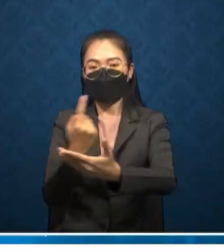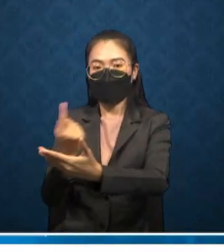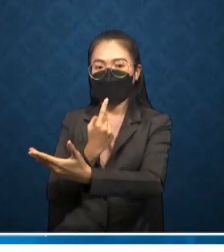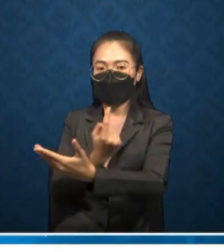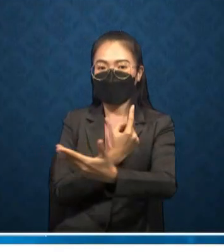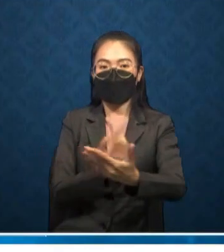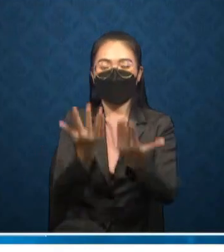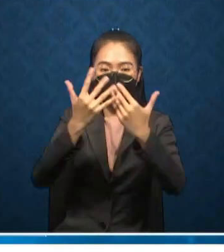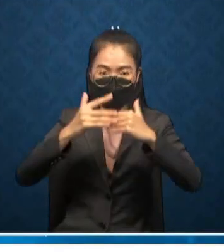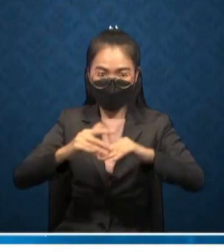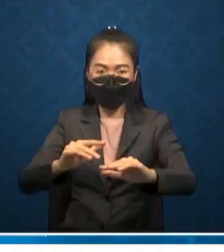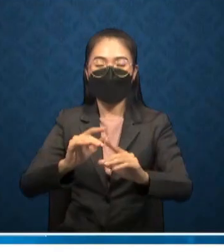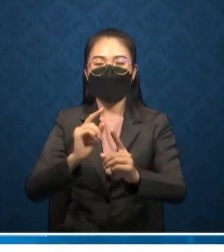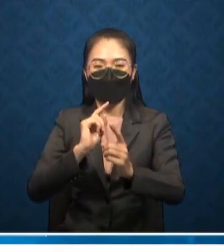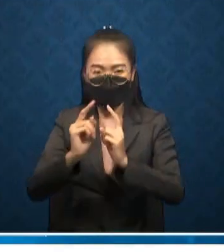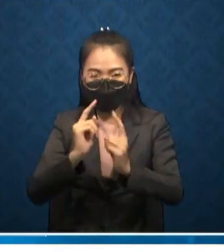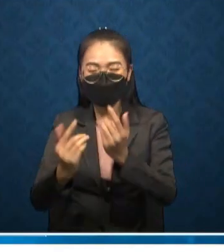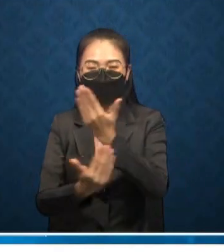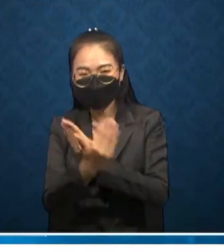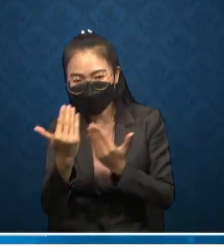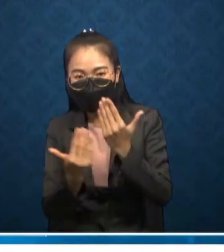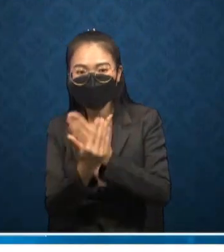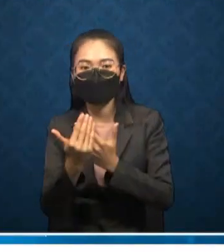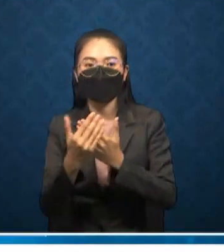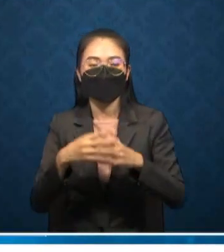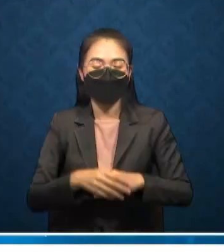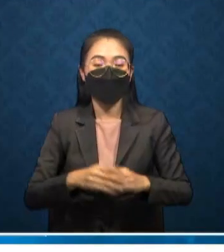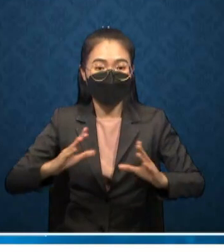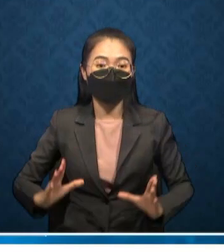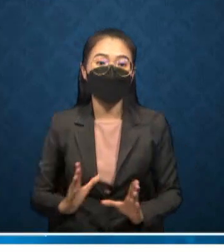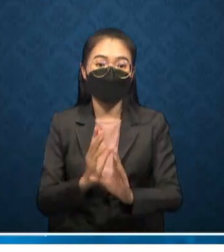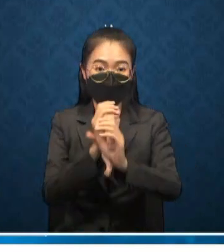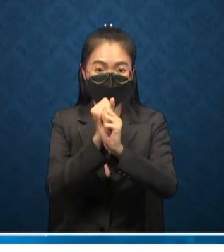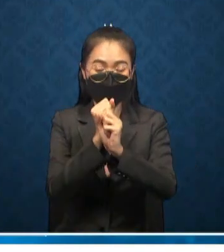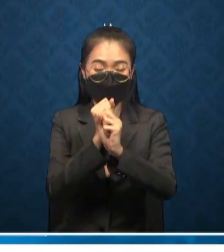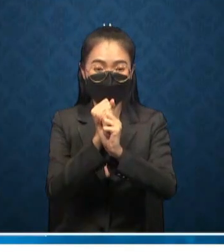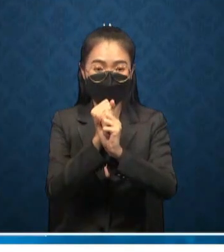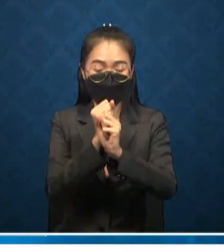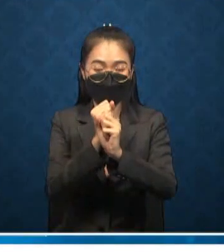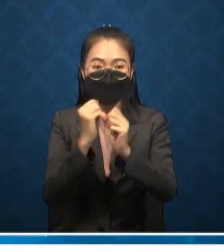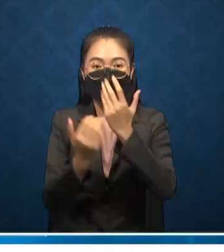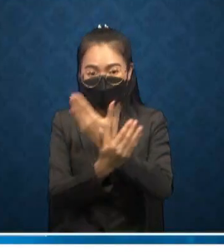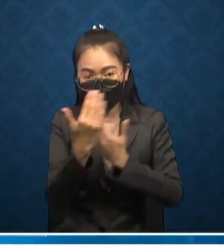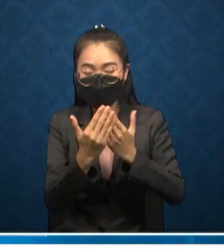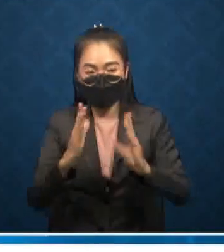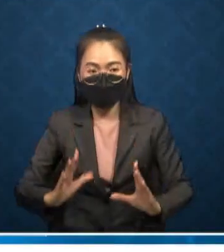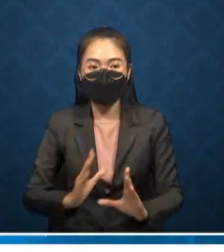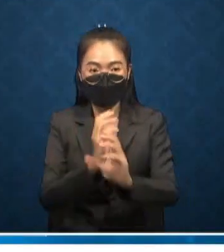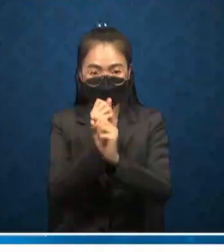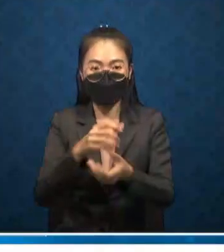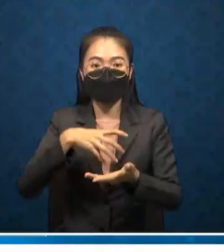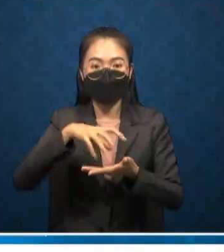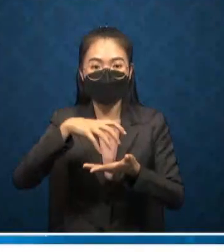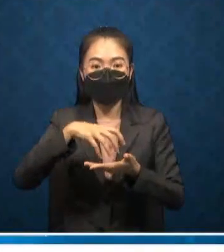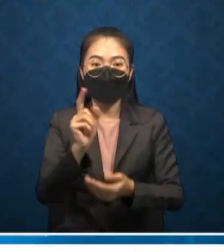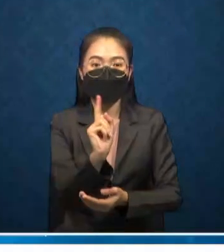ไม่มีไม่ได้ก็คือภาคเอกชนนะคะผลของการศึกษานะคะมันก็จะสรุปให้เห็นภาพอย่างนี้